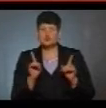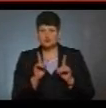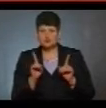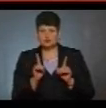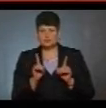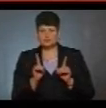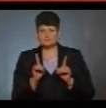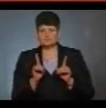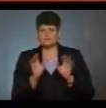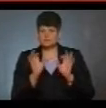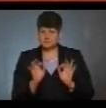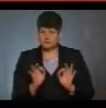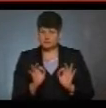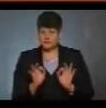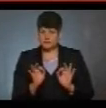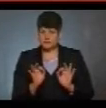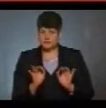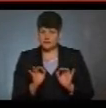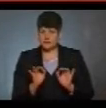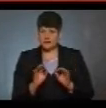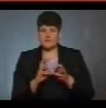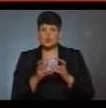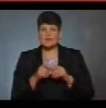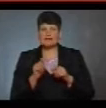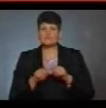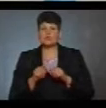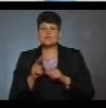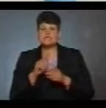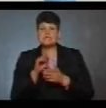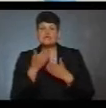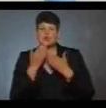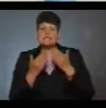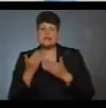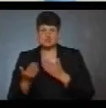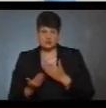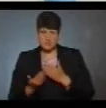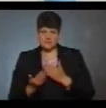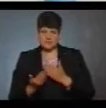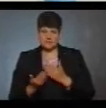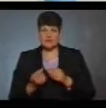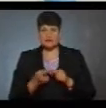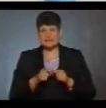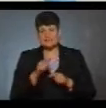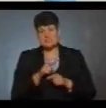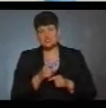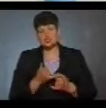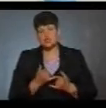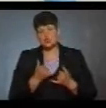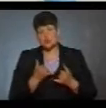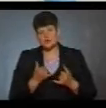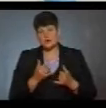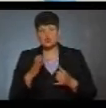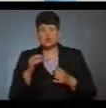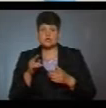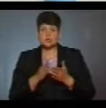результатів досліджень, що можна сказати? Ну, бачите, ці шановані